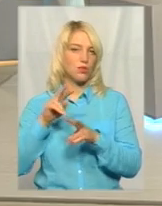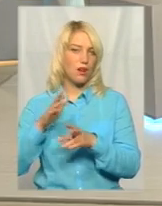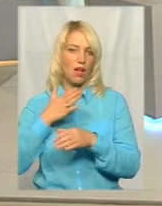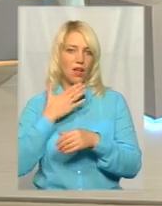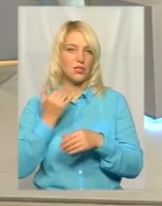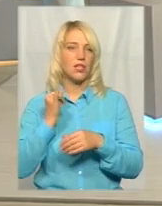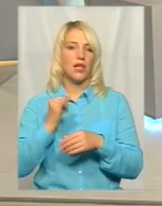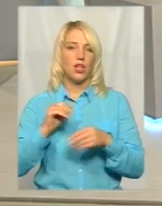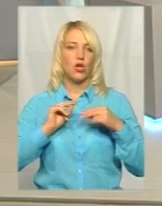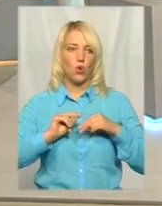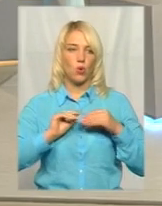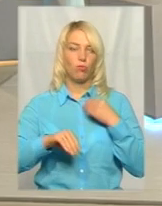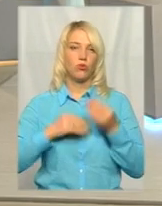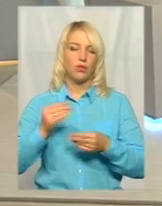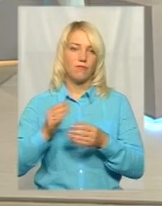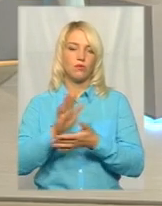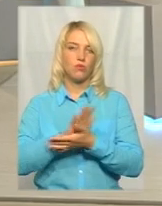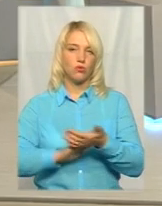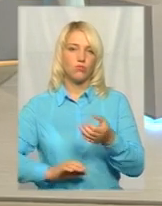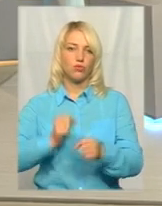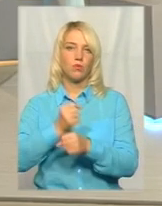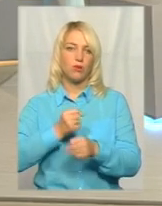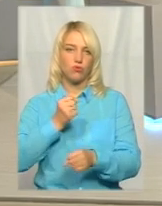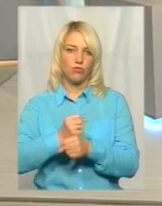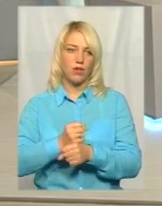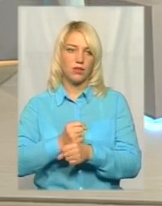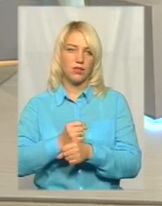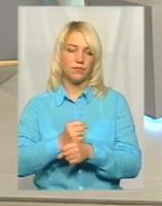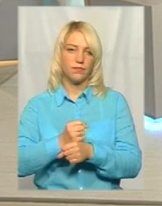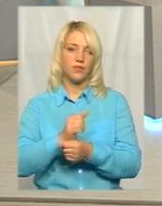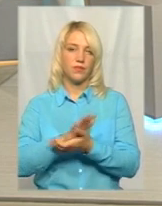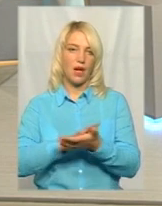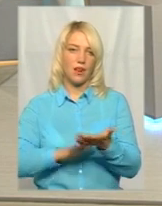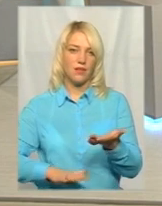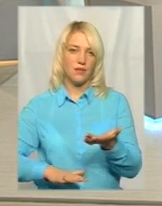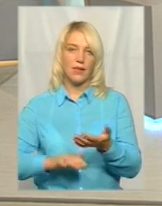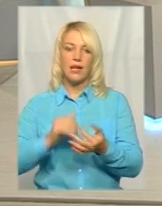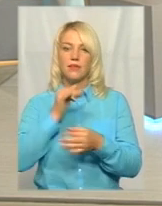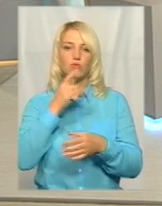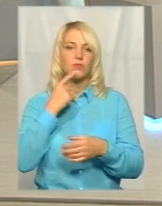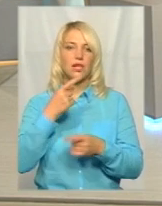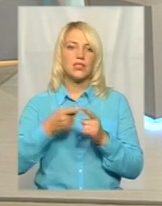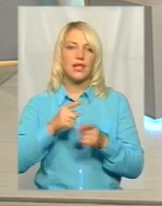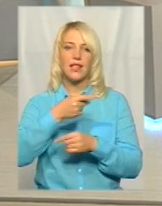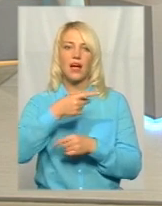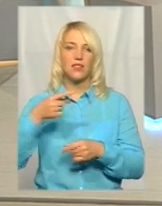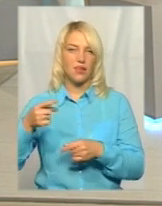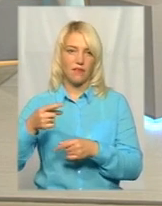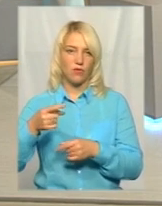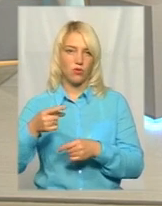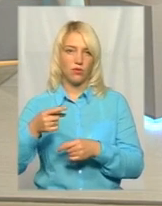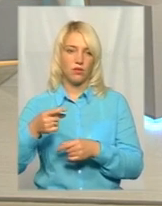роботодавці продовжують працювати і далі. Тобто, ну, сказати, що це якось негативно або